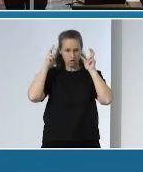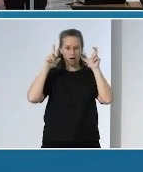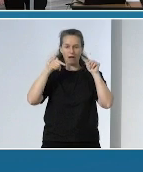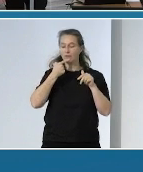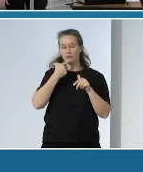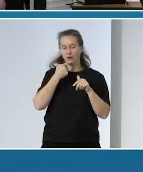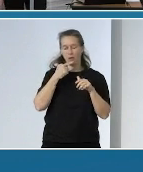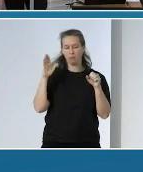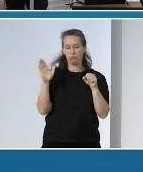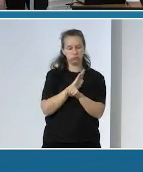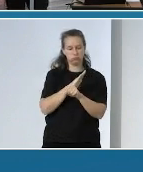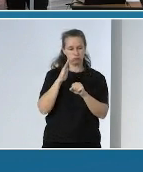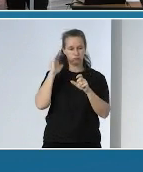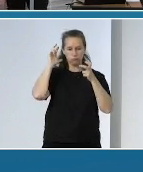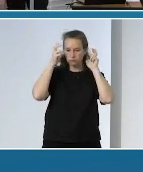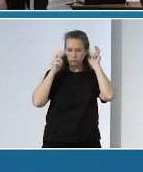c'est-à-dire vraiment